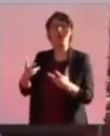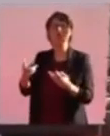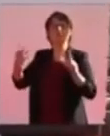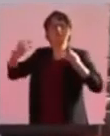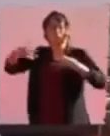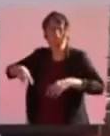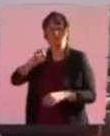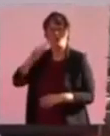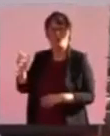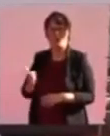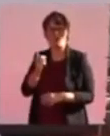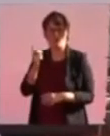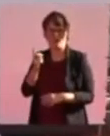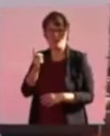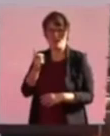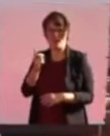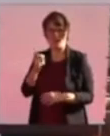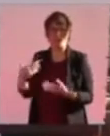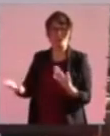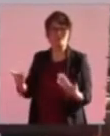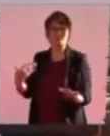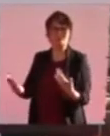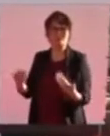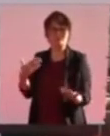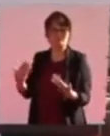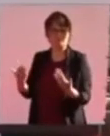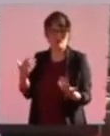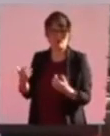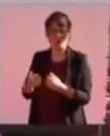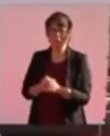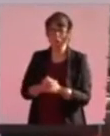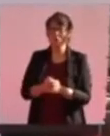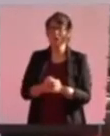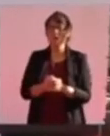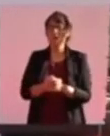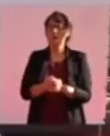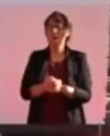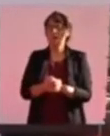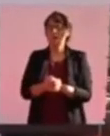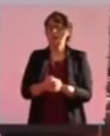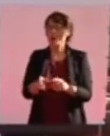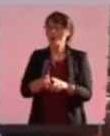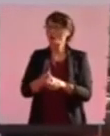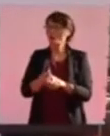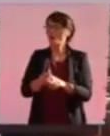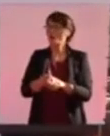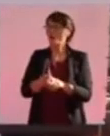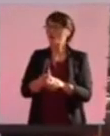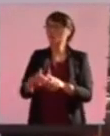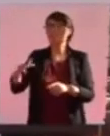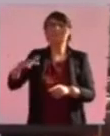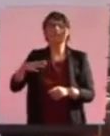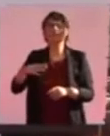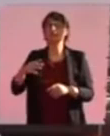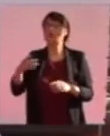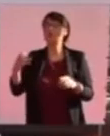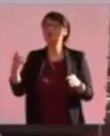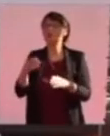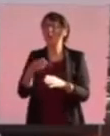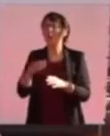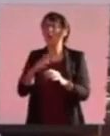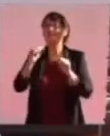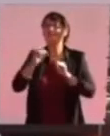di quelle di tutte quelle risorse di comunità che si possono attivare in tema di prevenzione dall'ambiente ai luoghi di